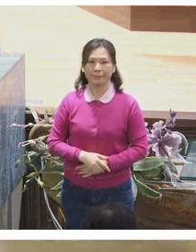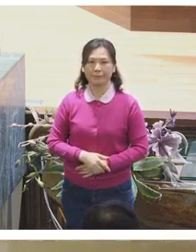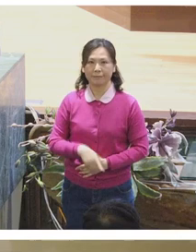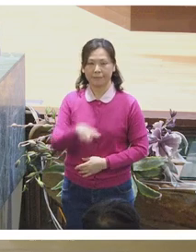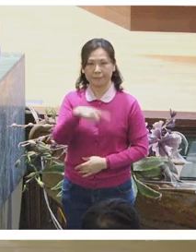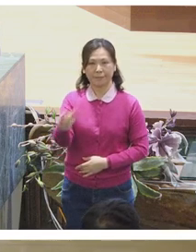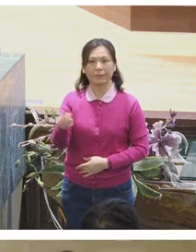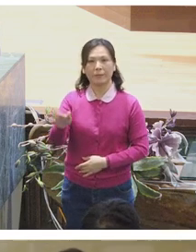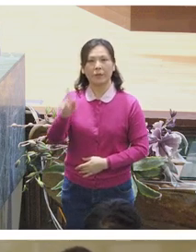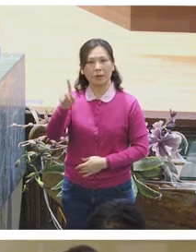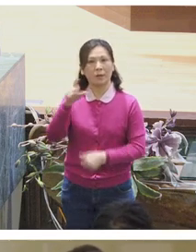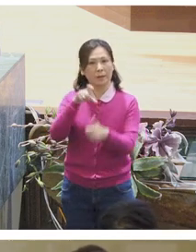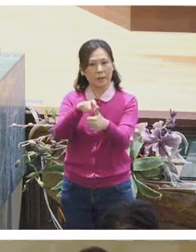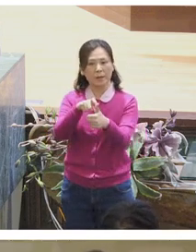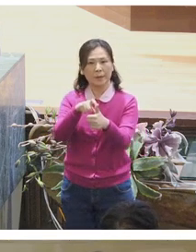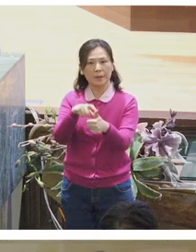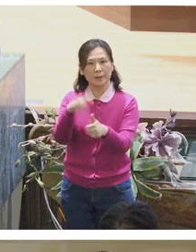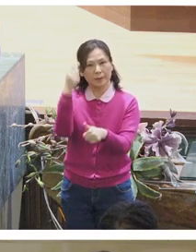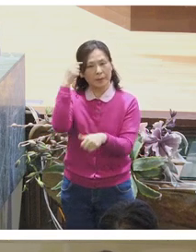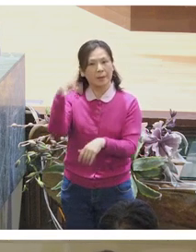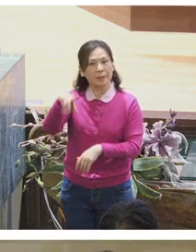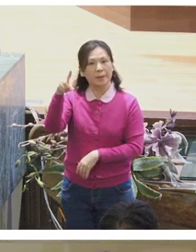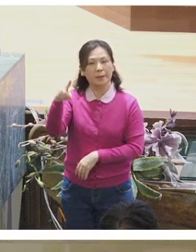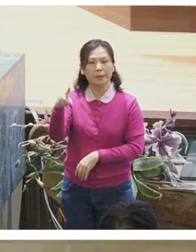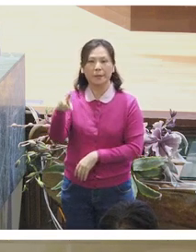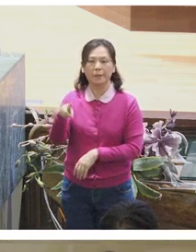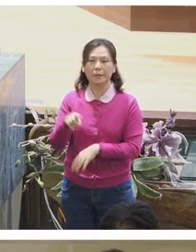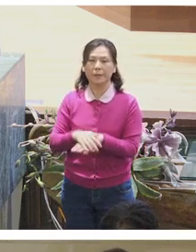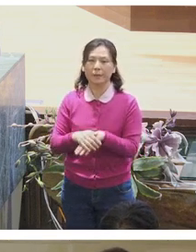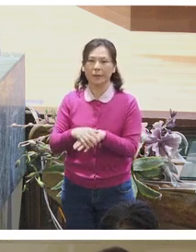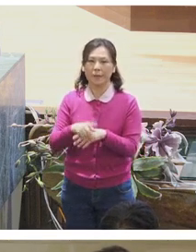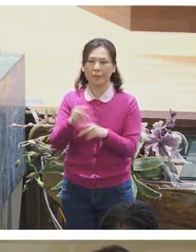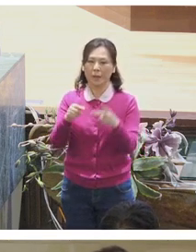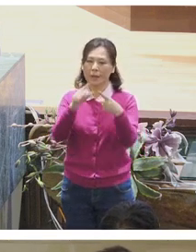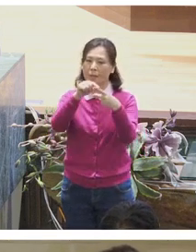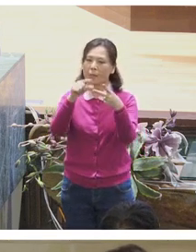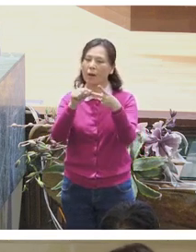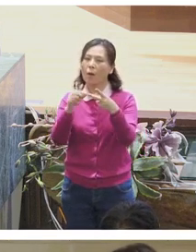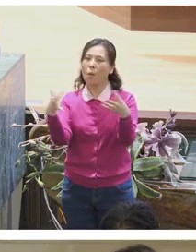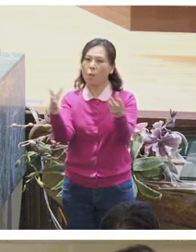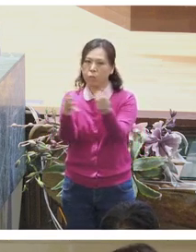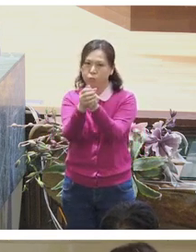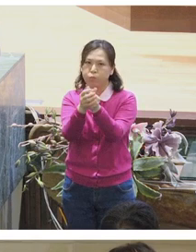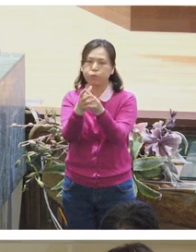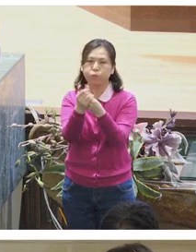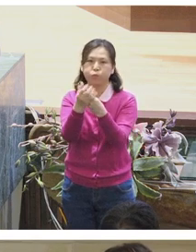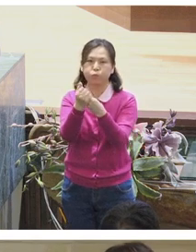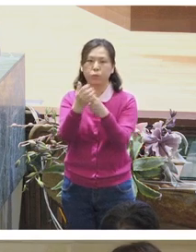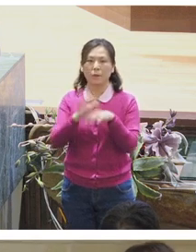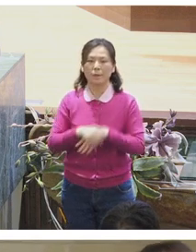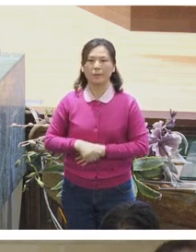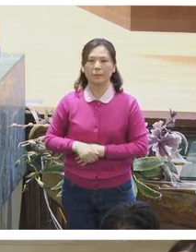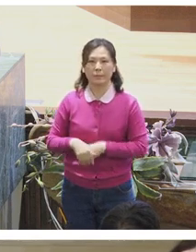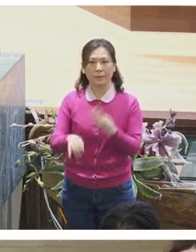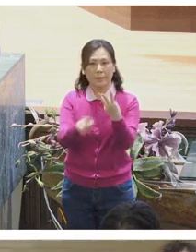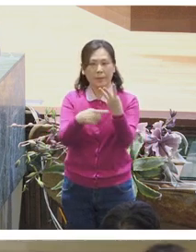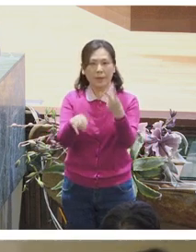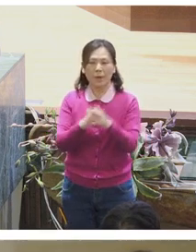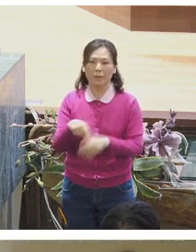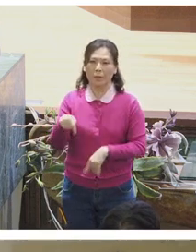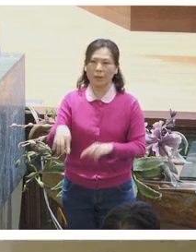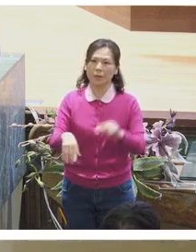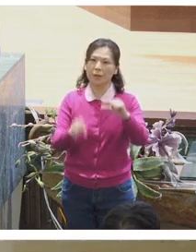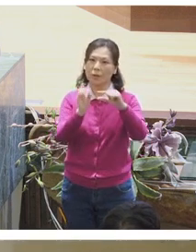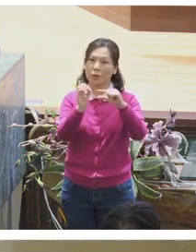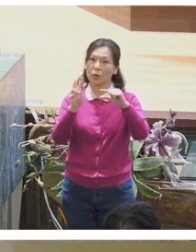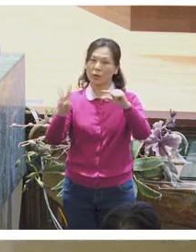有一题我想要先把它合并在一起问了，就是三位讲者认为 GEV 成立八年虽然